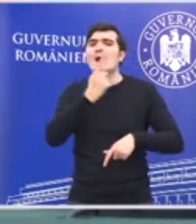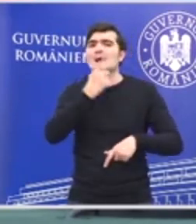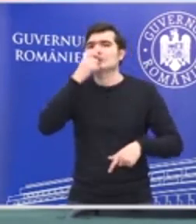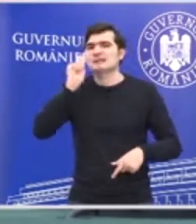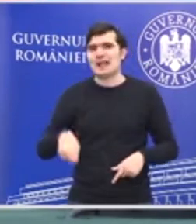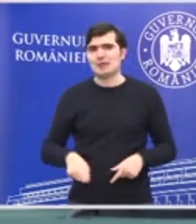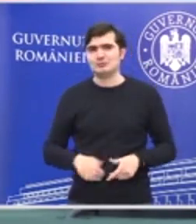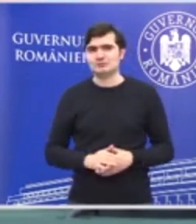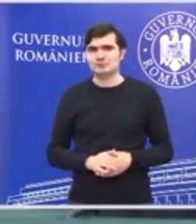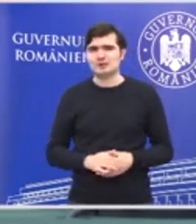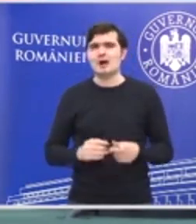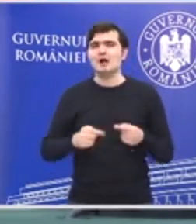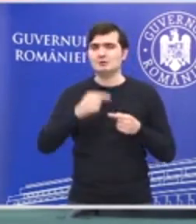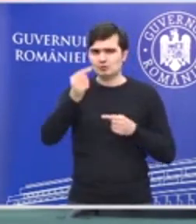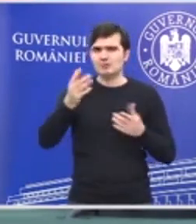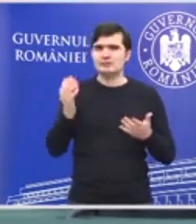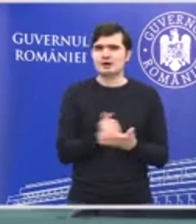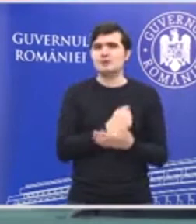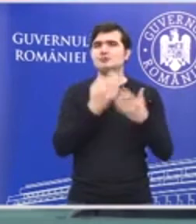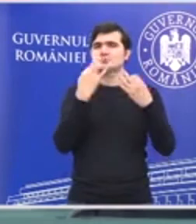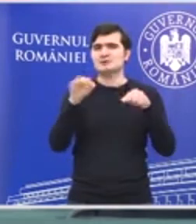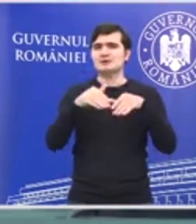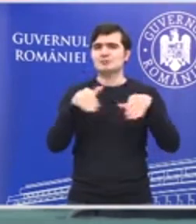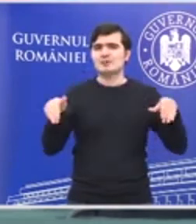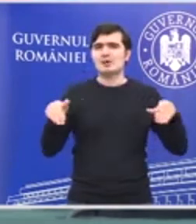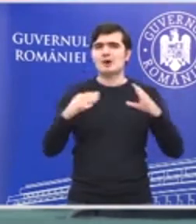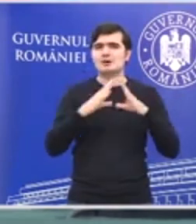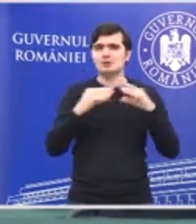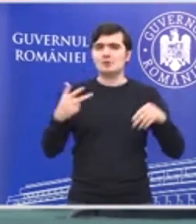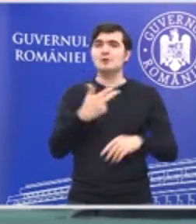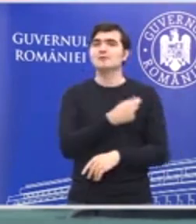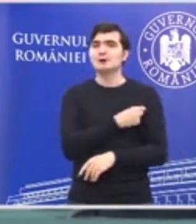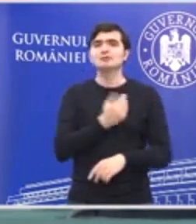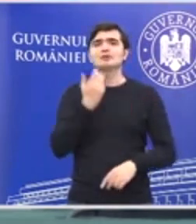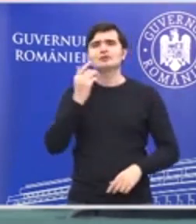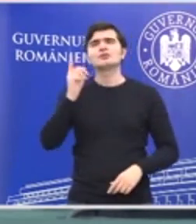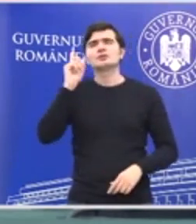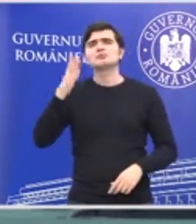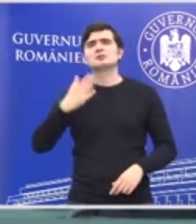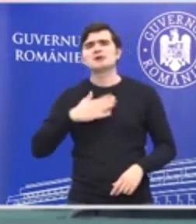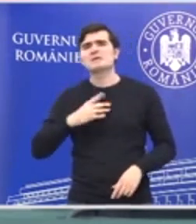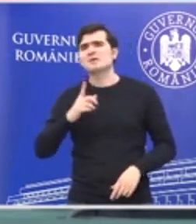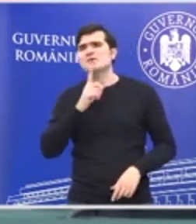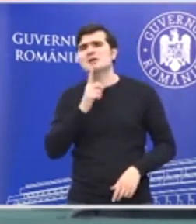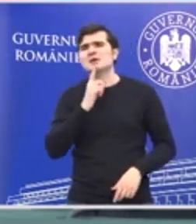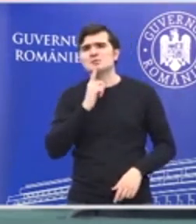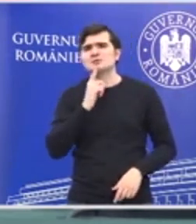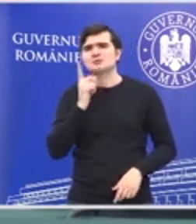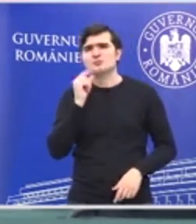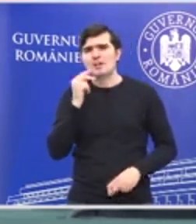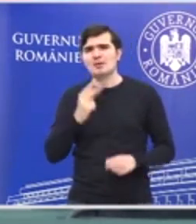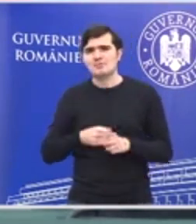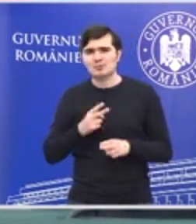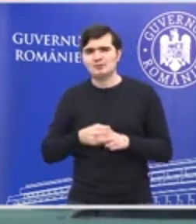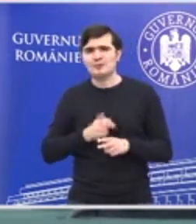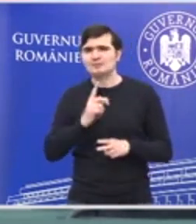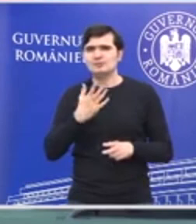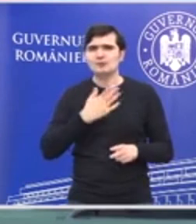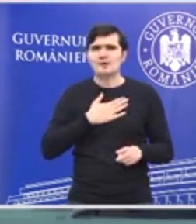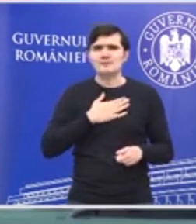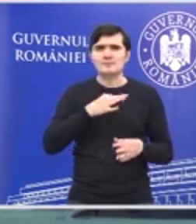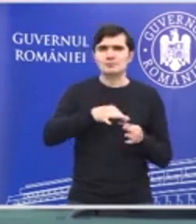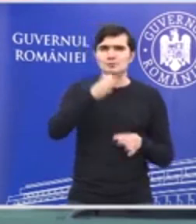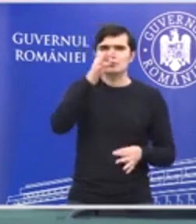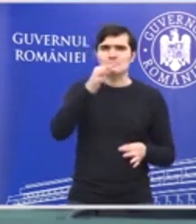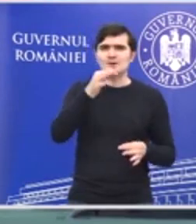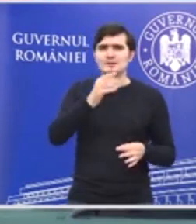Atunci când vom fi peste 10 milioane de români vaccinați. Și când vom avea probabil cazuri sporadice și când nu vom avea variante virale